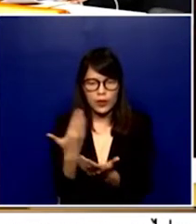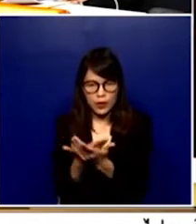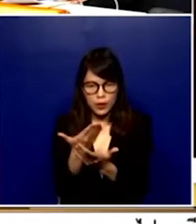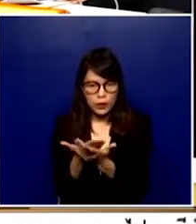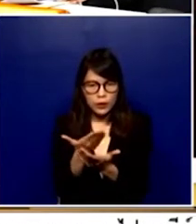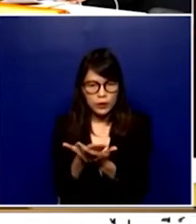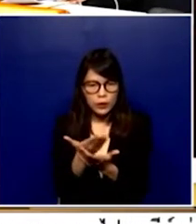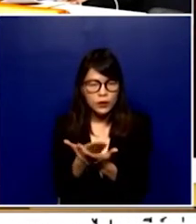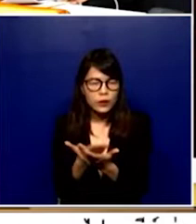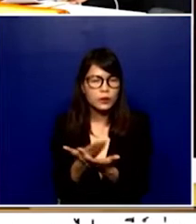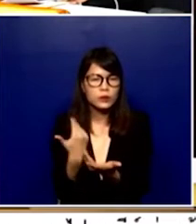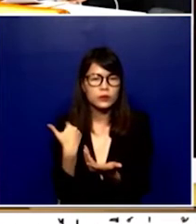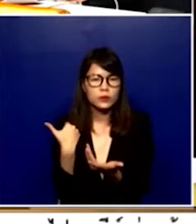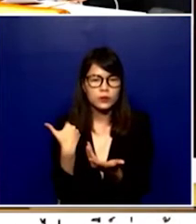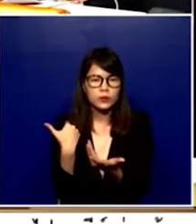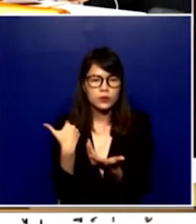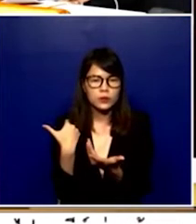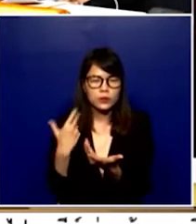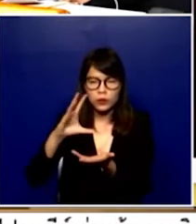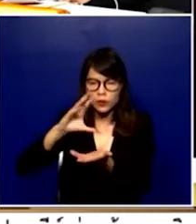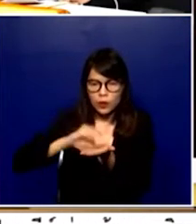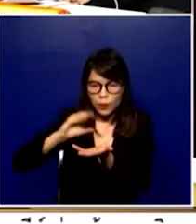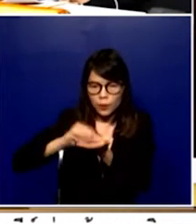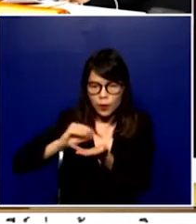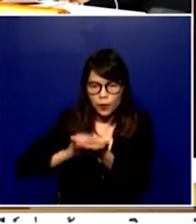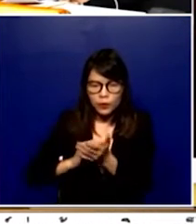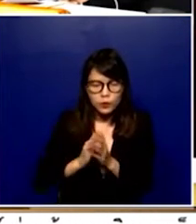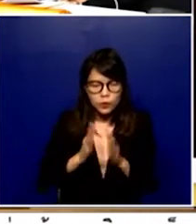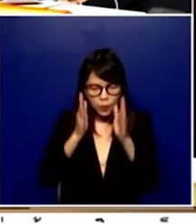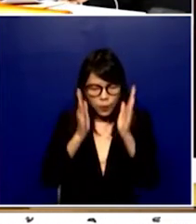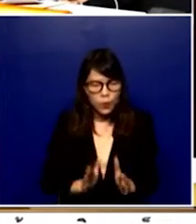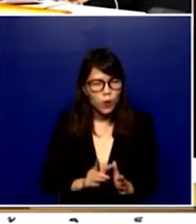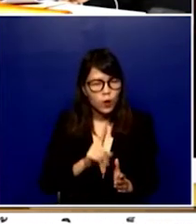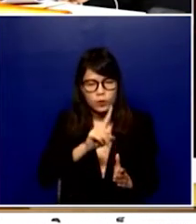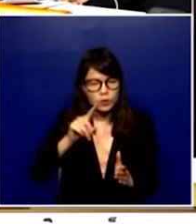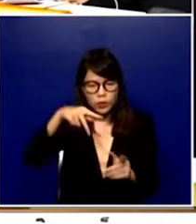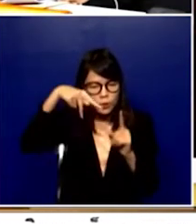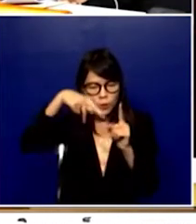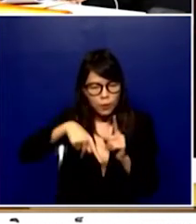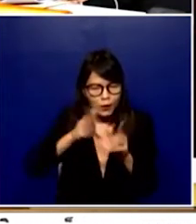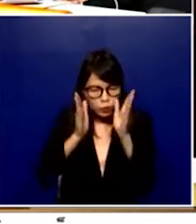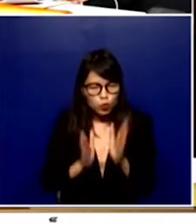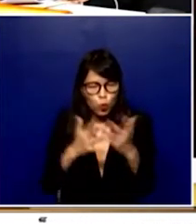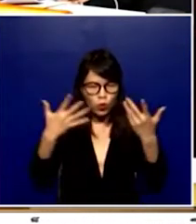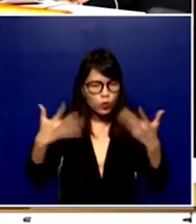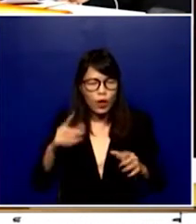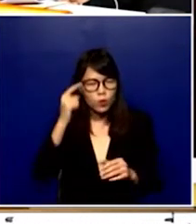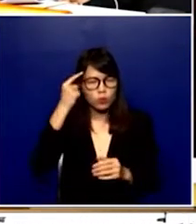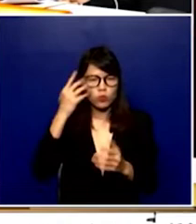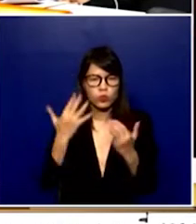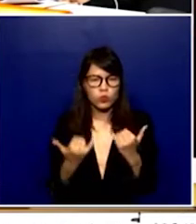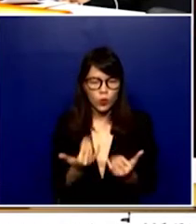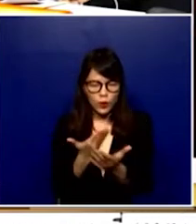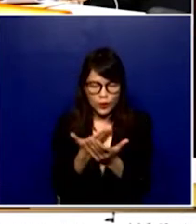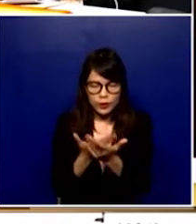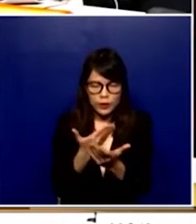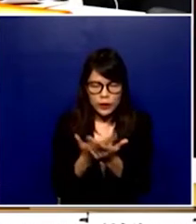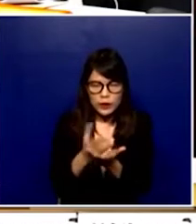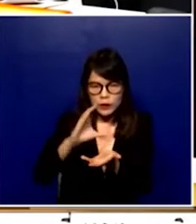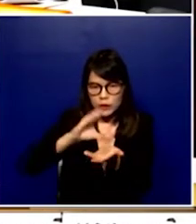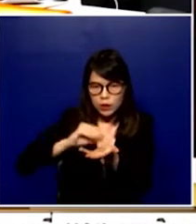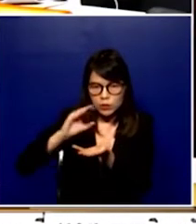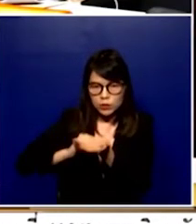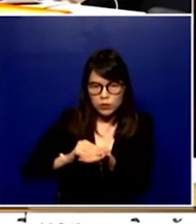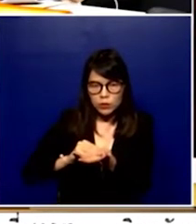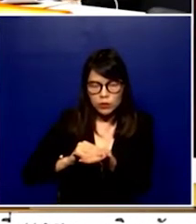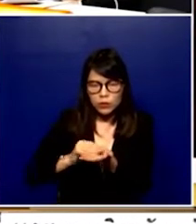บอกวาได้รบกฎษัสร์ที่โดนไปหลายร้อยคน จะเป็นพันธคนหอเปล่ กไม่สร้างได้เงิสรส้์ในที่นี้ เห Dinยถึงได้เบี้ย